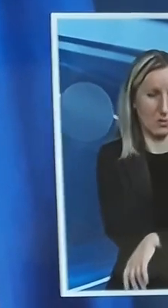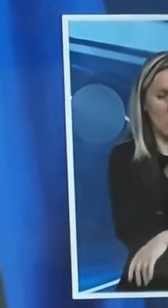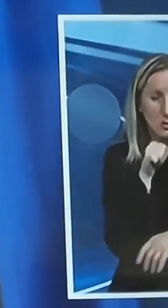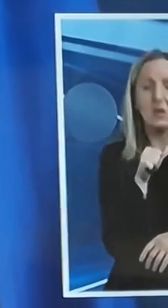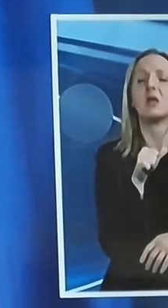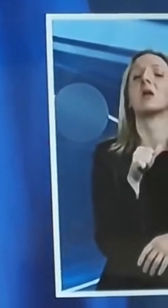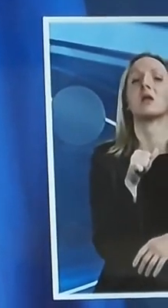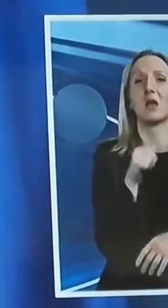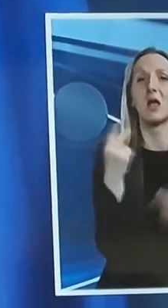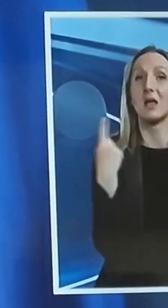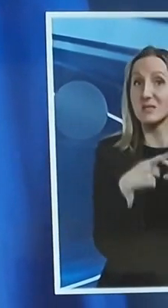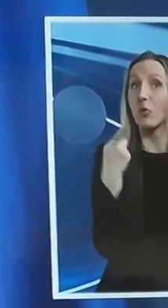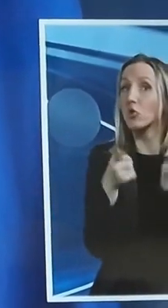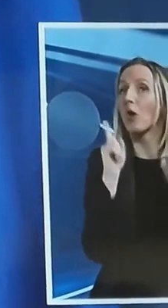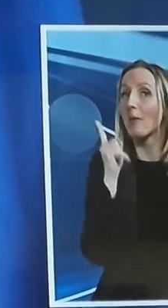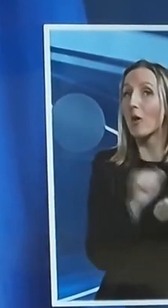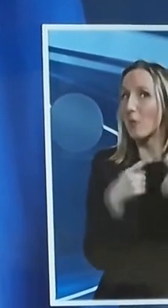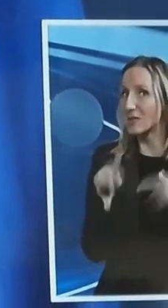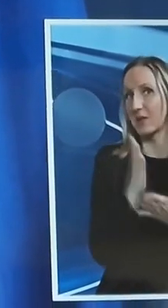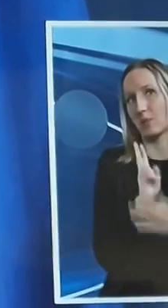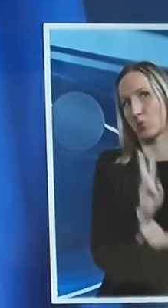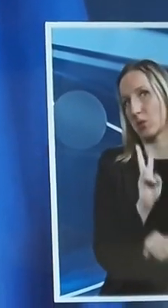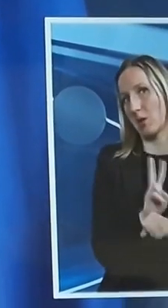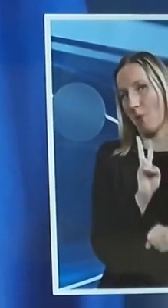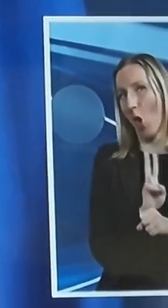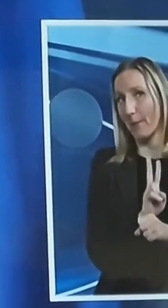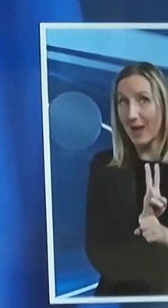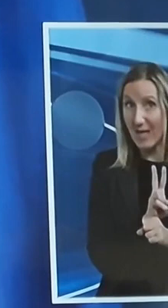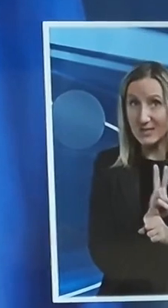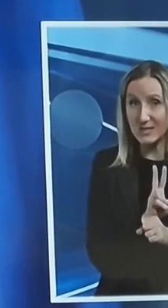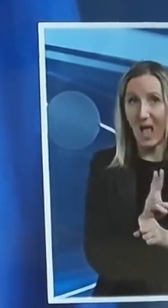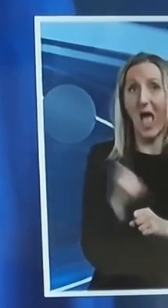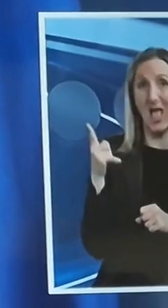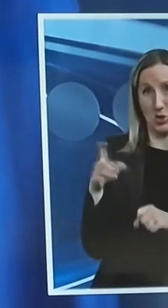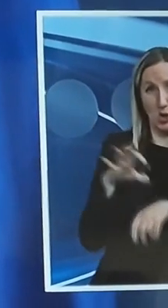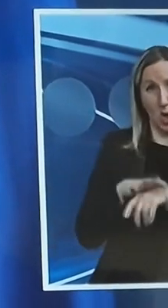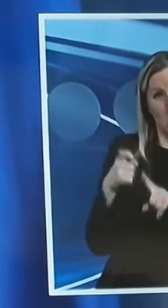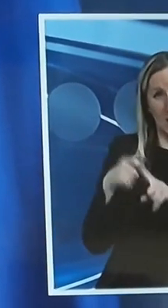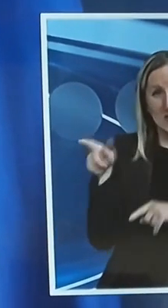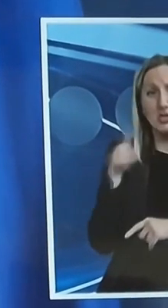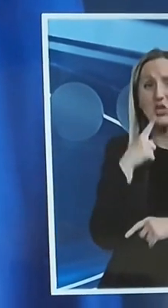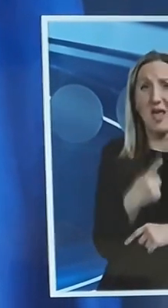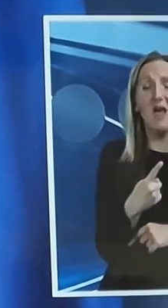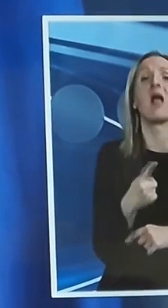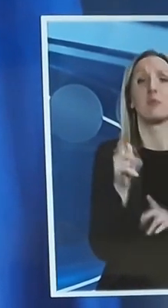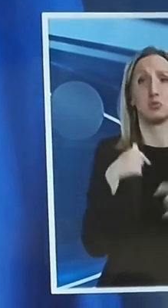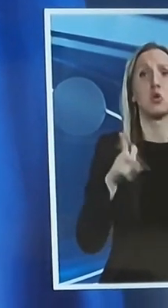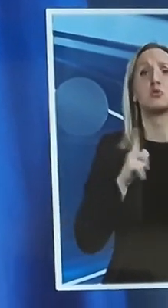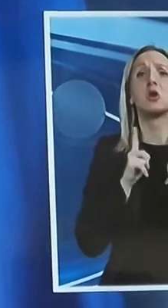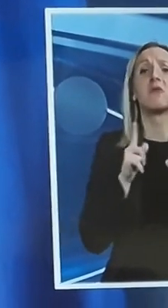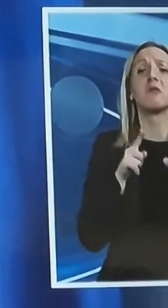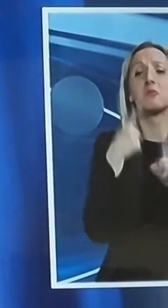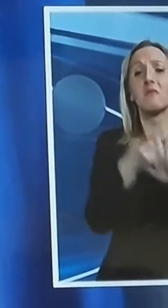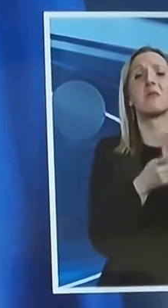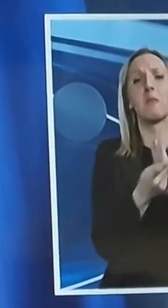i zašto bismo trebali dalje da ostanemo na oprezu, a ovo što je profesorka Kisić rekla, to je nešto što možemo očekivati i da će se u narednom